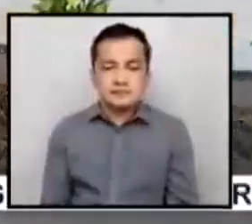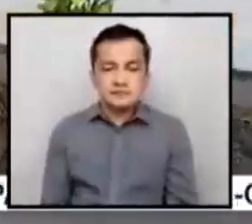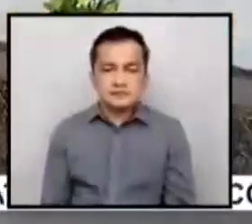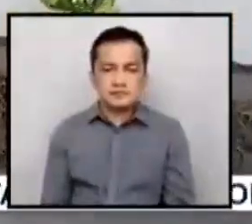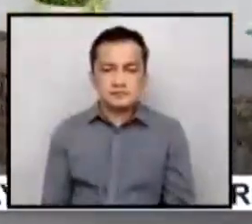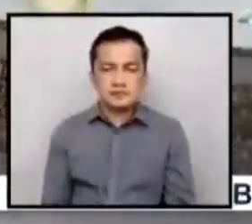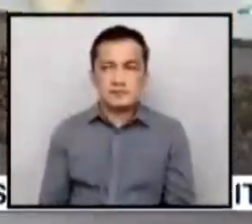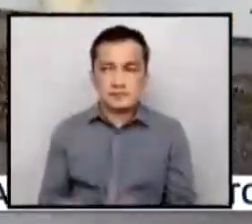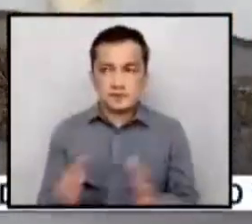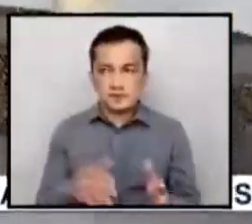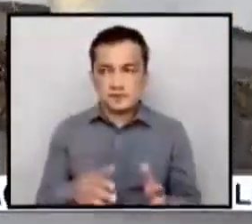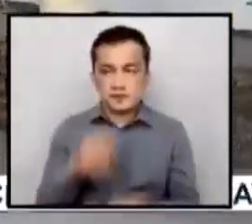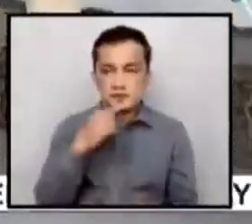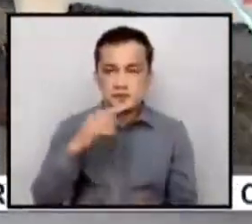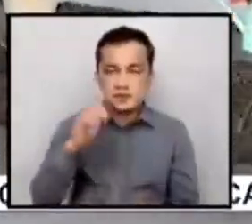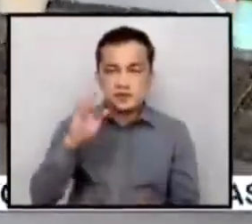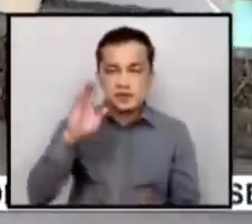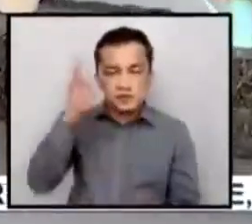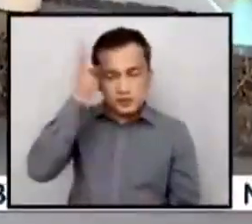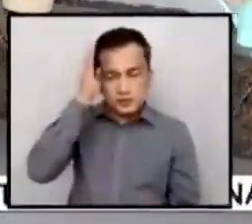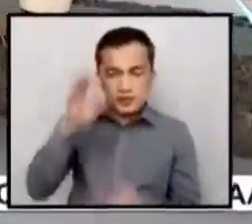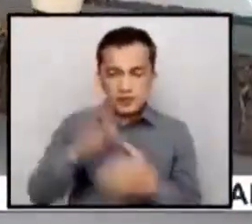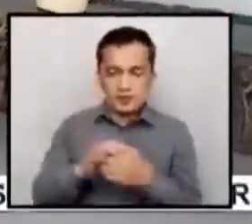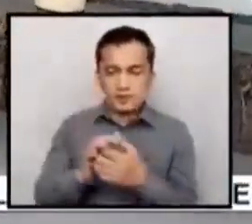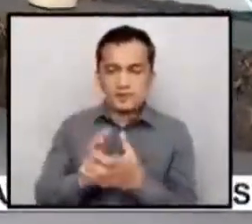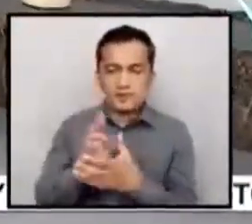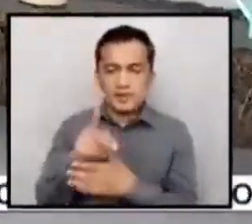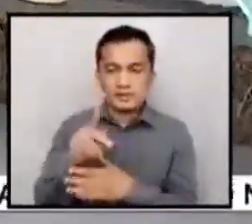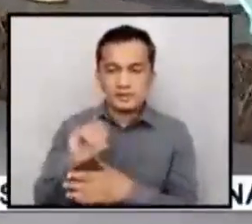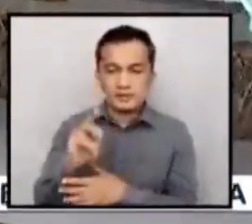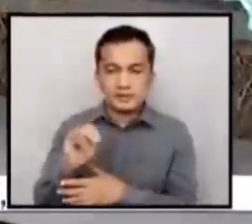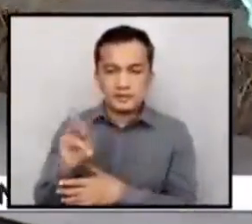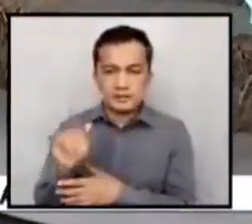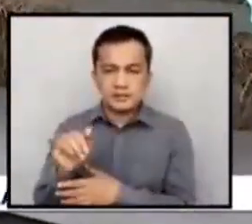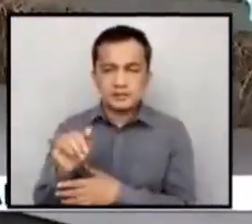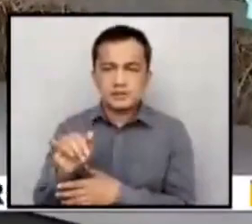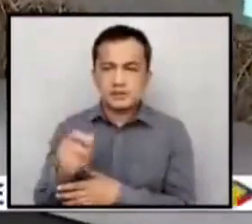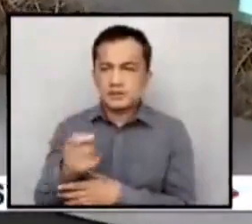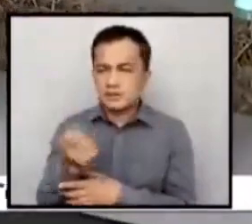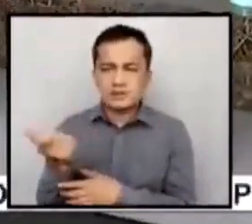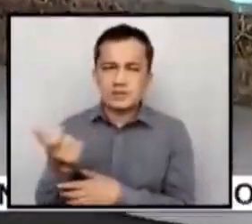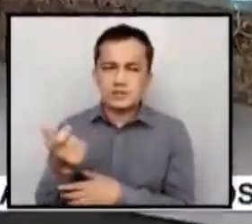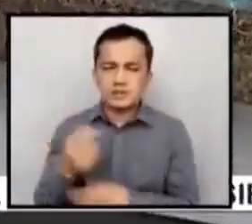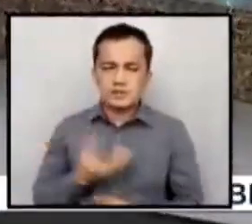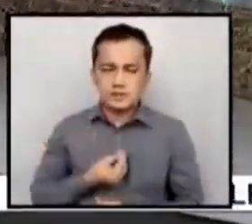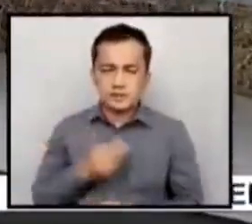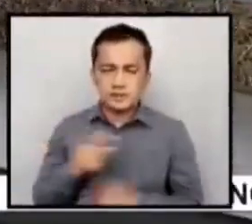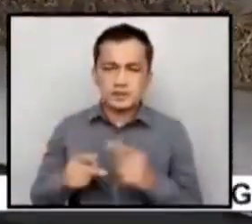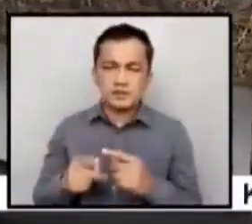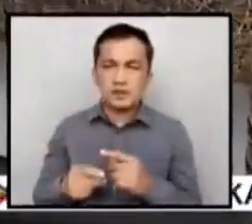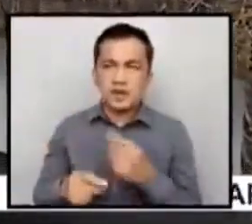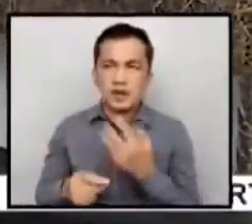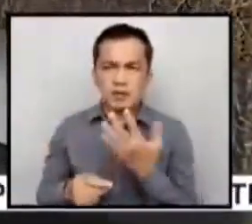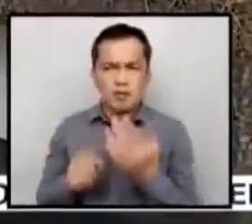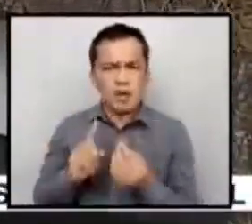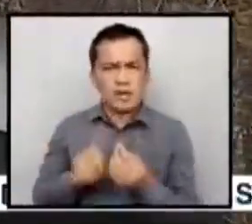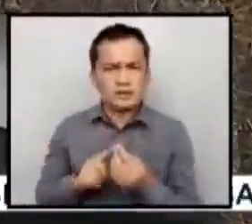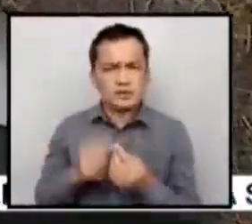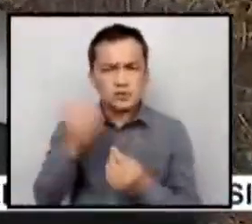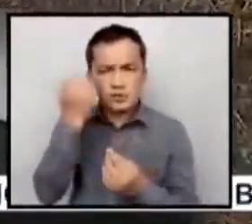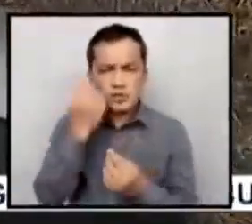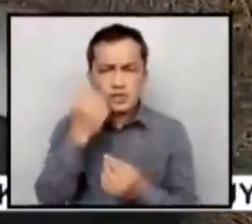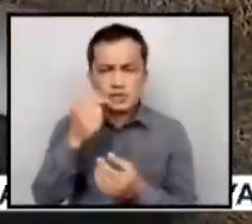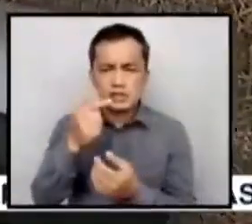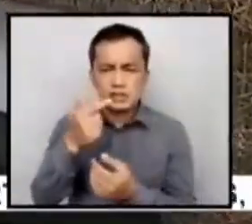Pinawi ng Bureau of Plant Industry ang pangamba ng publiko hinggil sa kakulangan umano ng supply ng lokal na bawang sa pamilihan. Gaya